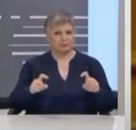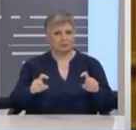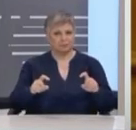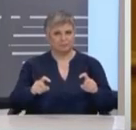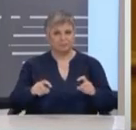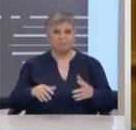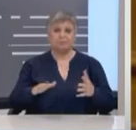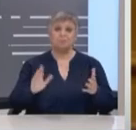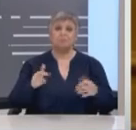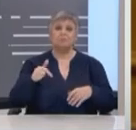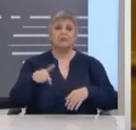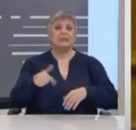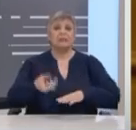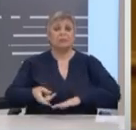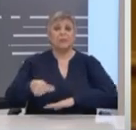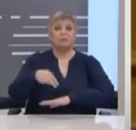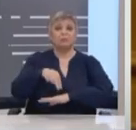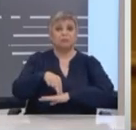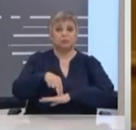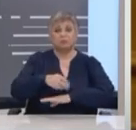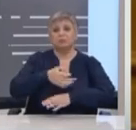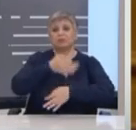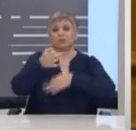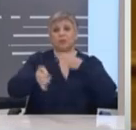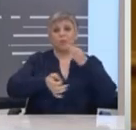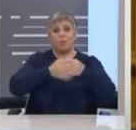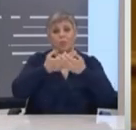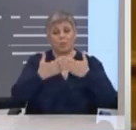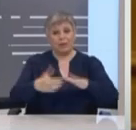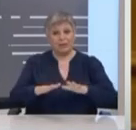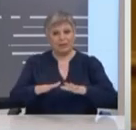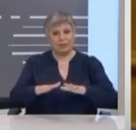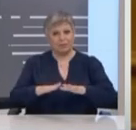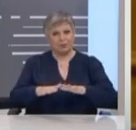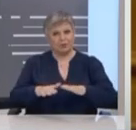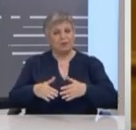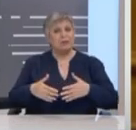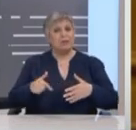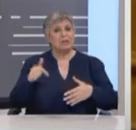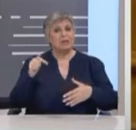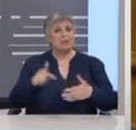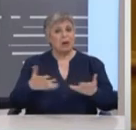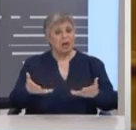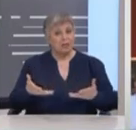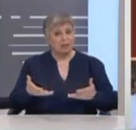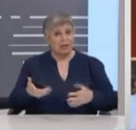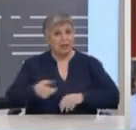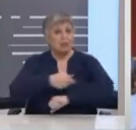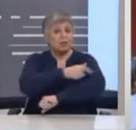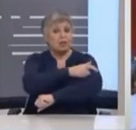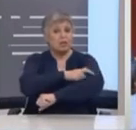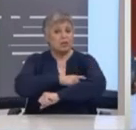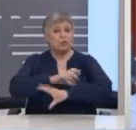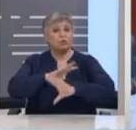αυτά τα οποία σήμερα εμείς είπαμε ενημερώνοντας το Κοινοβούλιο θα είναι και οι διαπιστώσεις του Γενικού Γραμματέα των Ηνωμένων